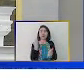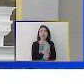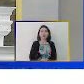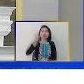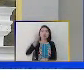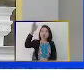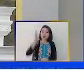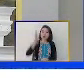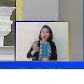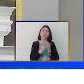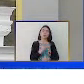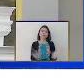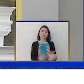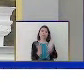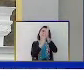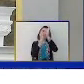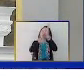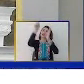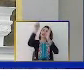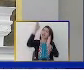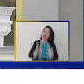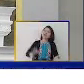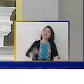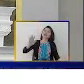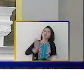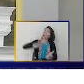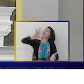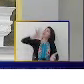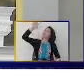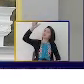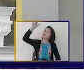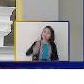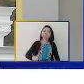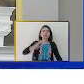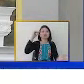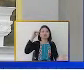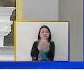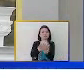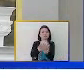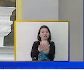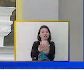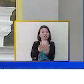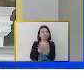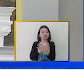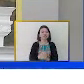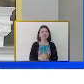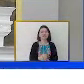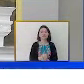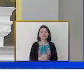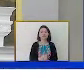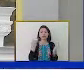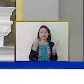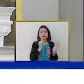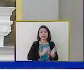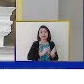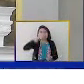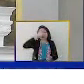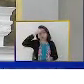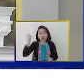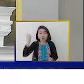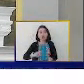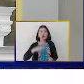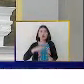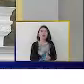praise God and we glorify God. It is because we have